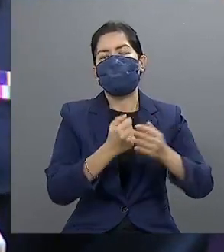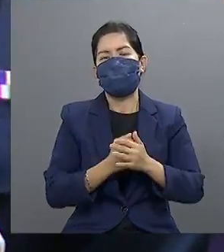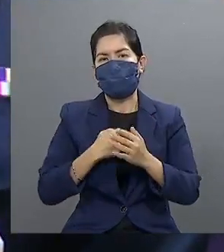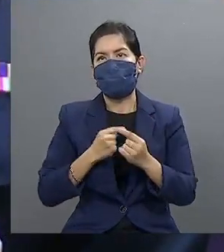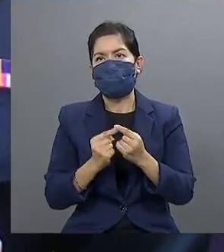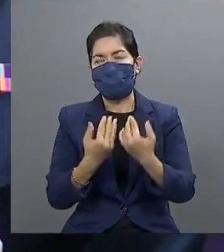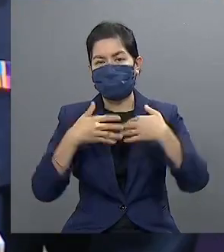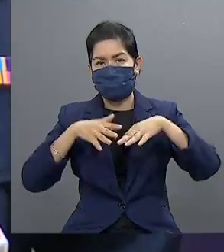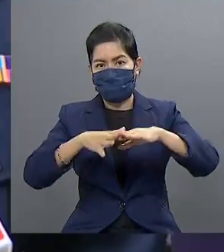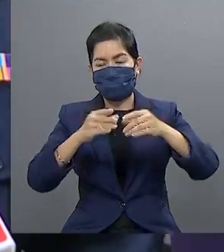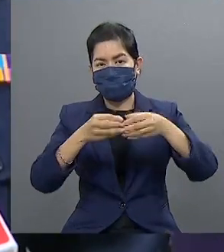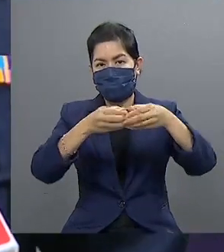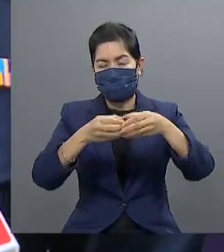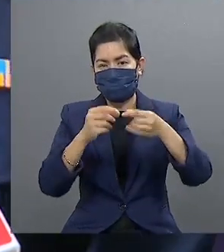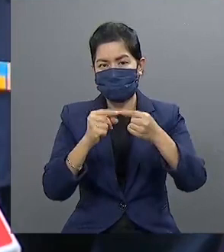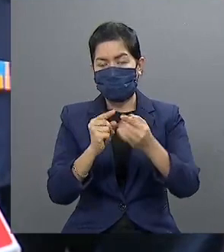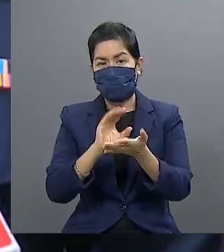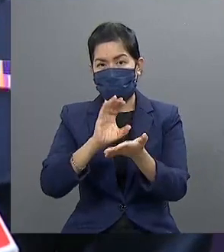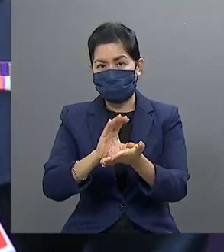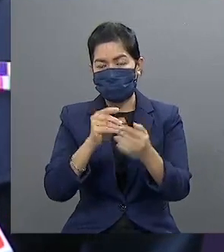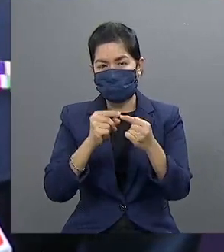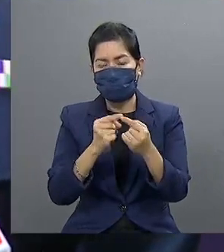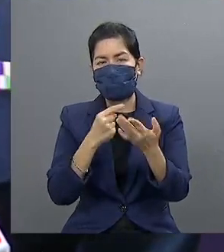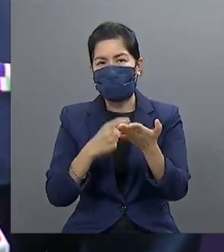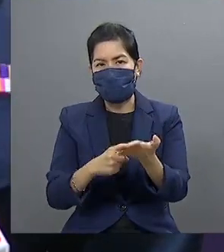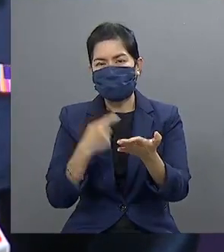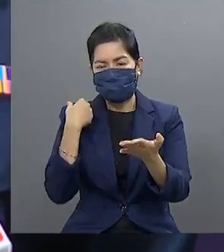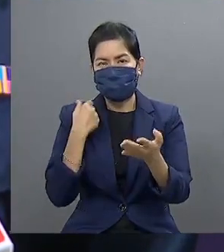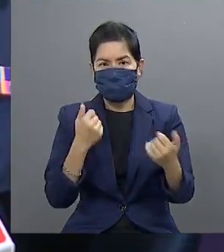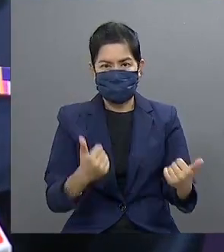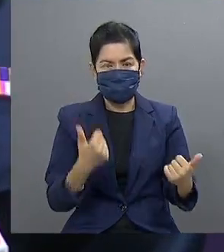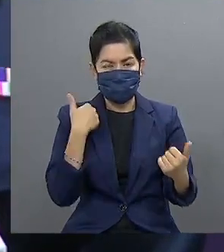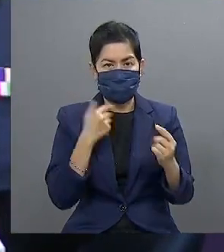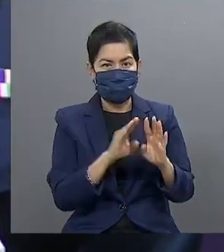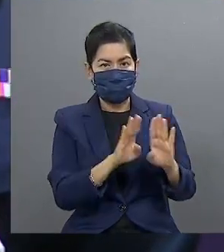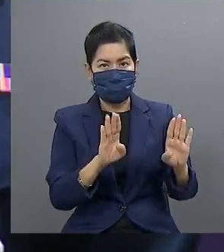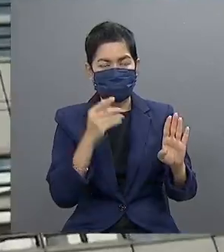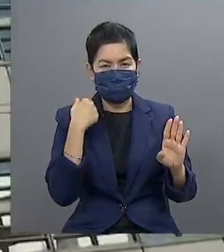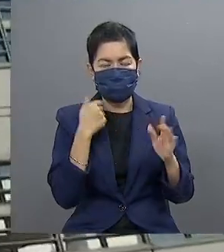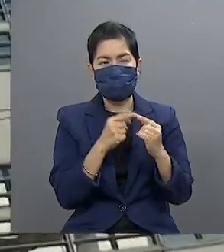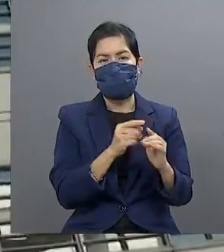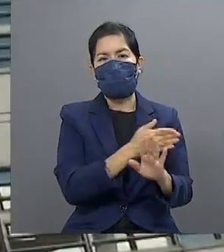ยนะครับซึ่งในเบื้องต้นเนี่ยนะครับก็ได้มีการเปิดรับคำขอก่อนกระบวนการทางกฎหมายนะครับ